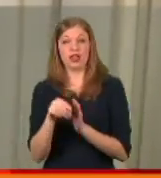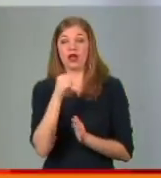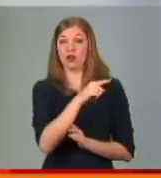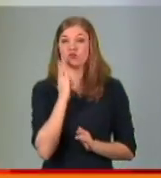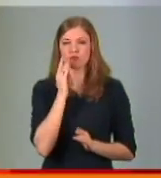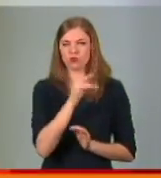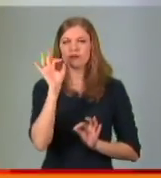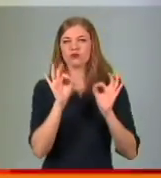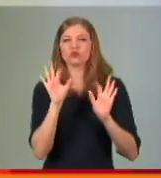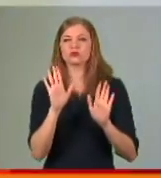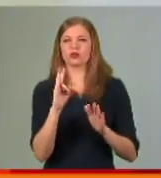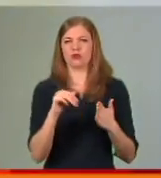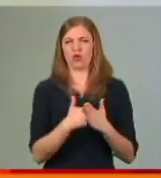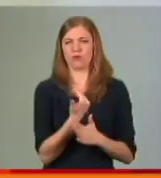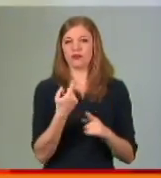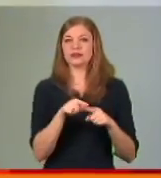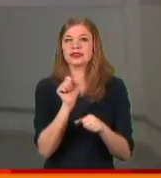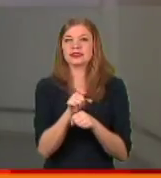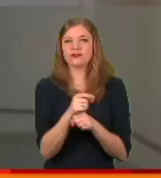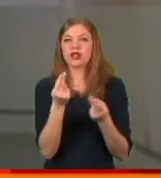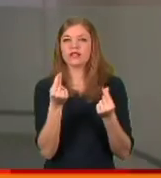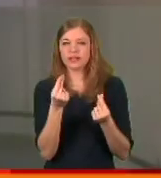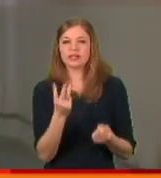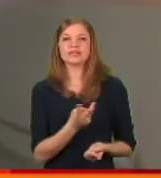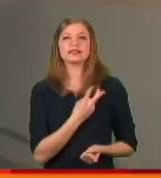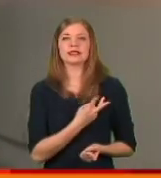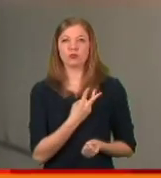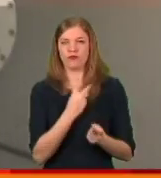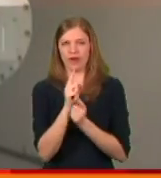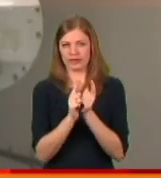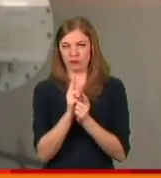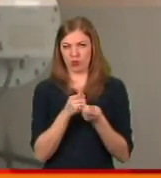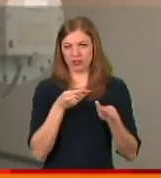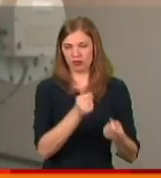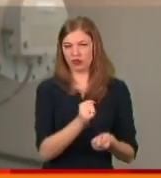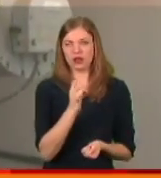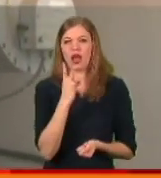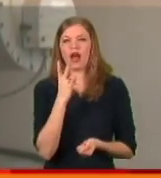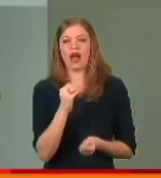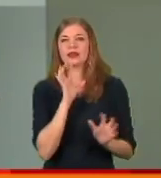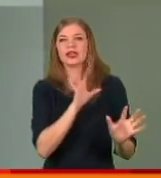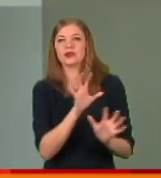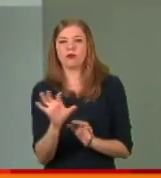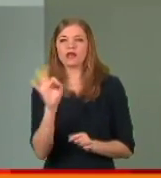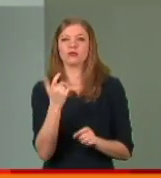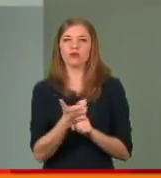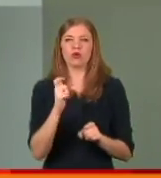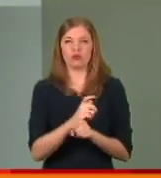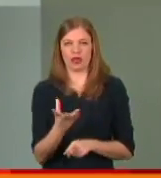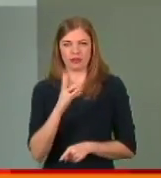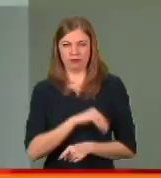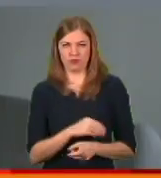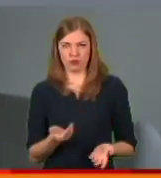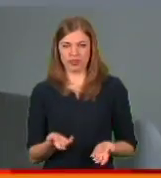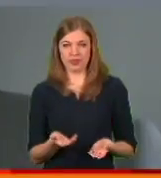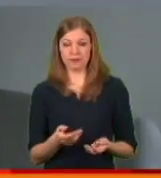відсоток тільки на нове. Це ж завдання тарифу – стимулювати модернізацію, а не дбати про надприбутки